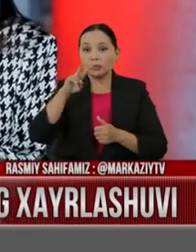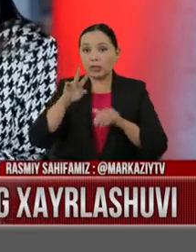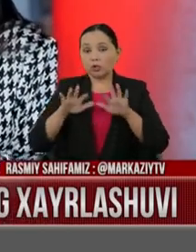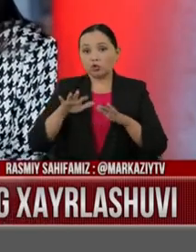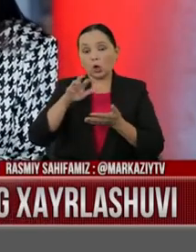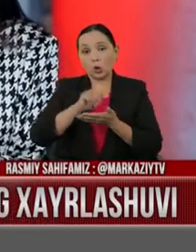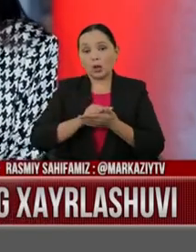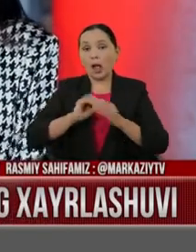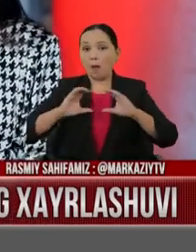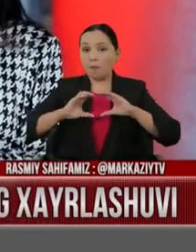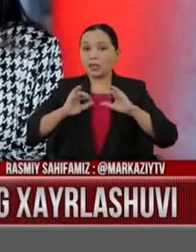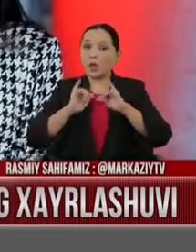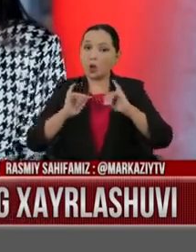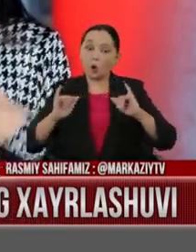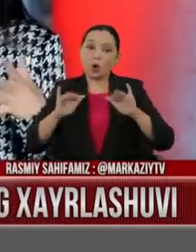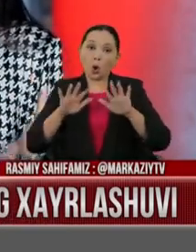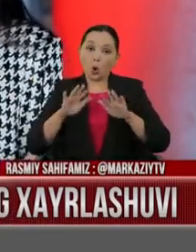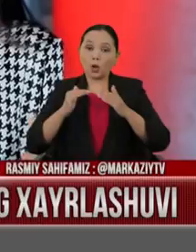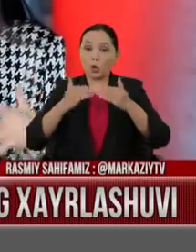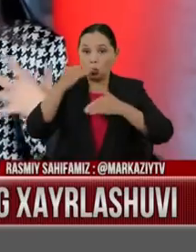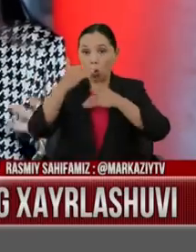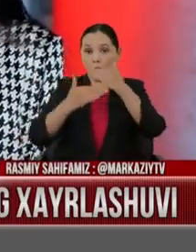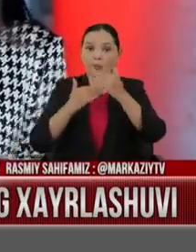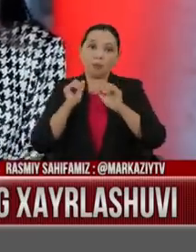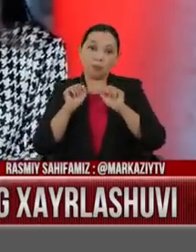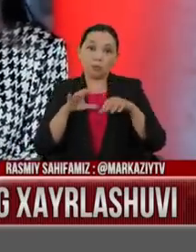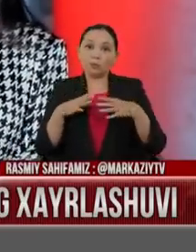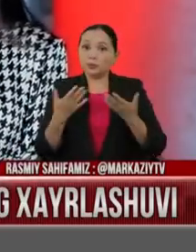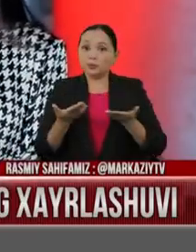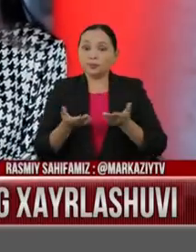32-o'rinda, nasib bo'lsa medallar ko'payadi, o'rinlar esa yuqori pog'onalarga chiqadi yana.